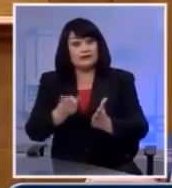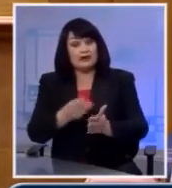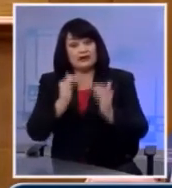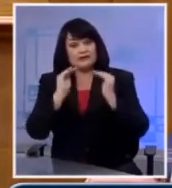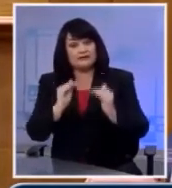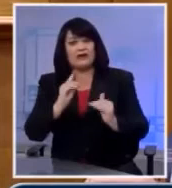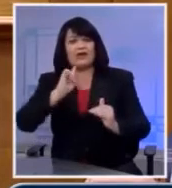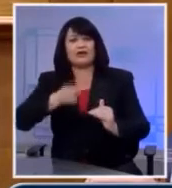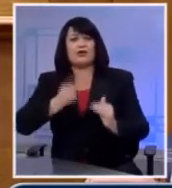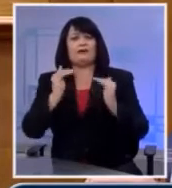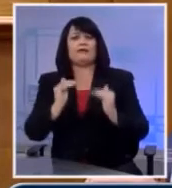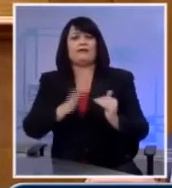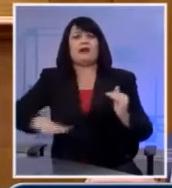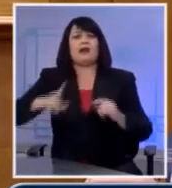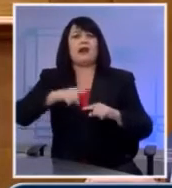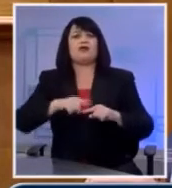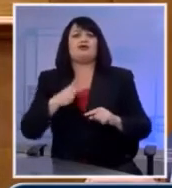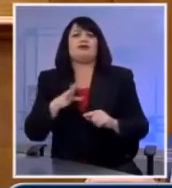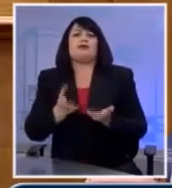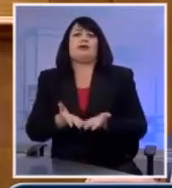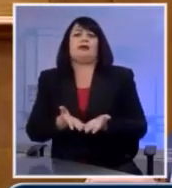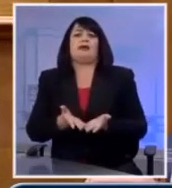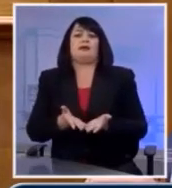λαϊκής εντολής.